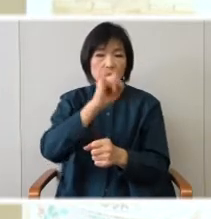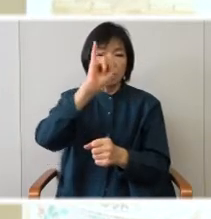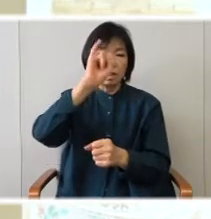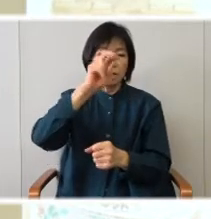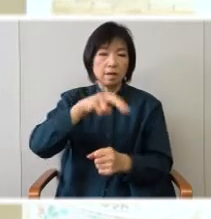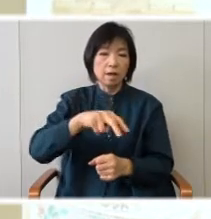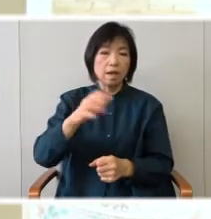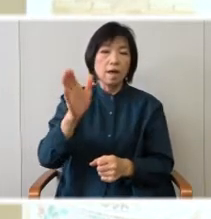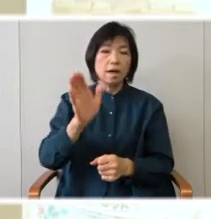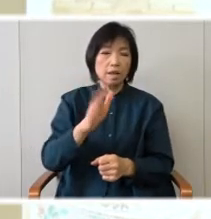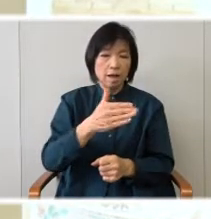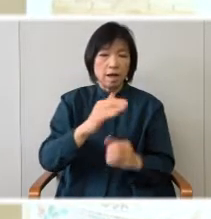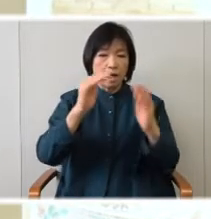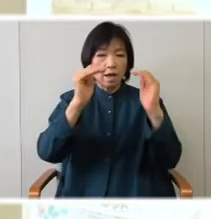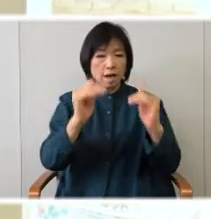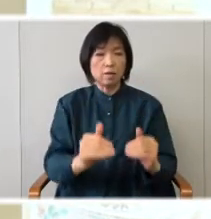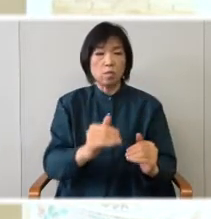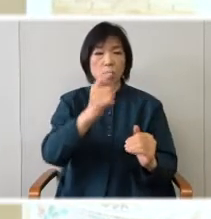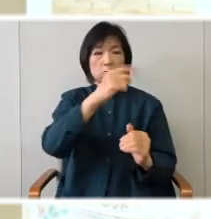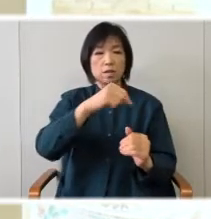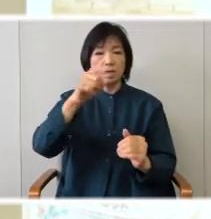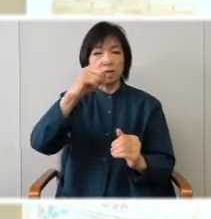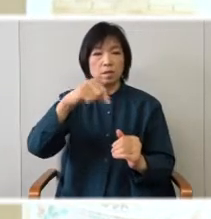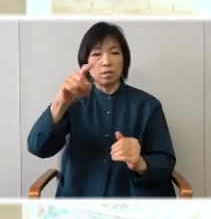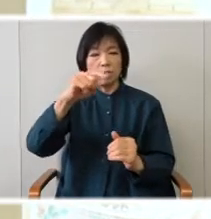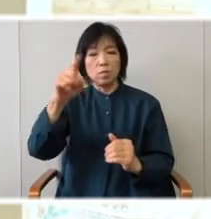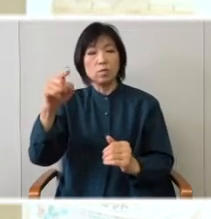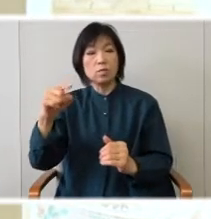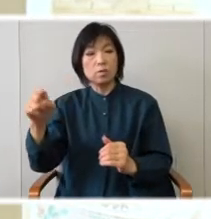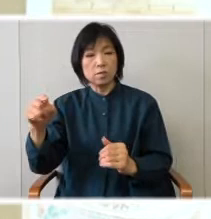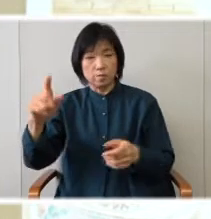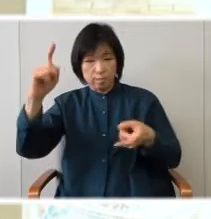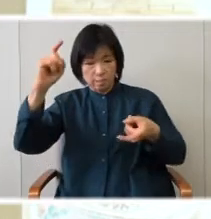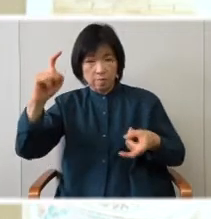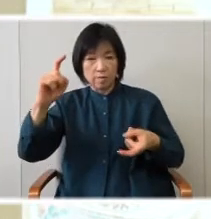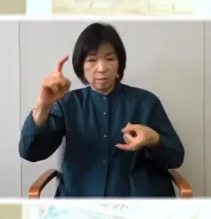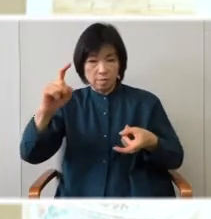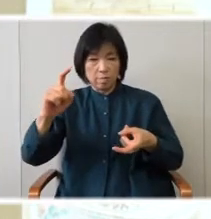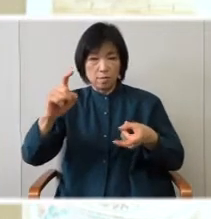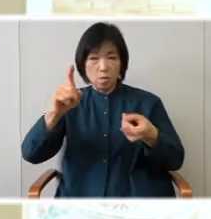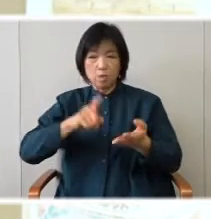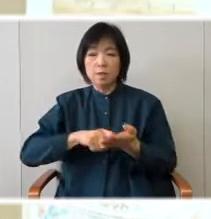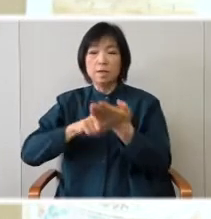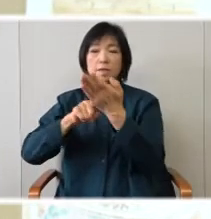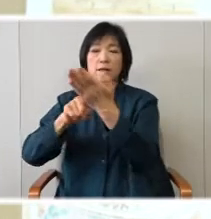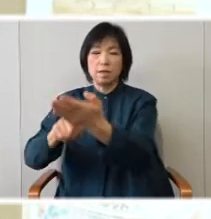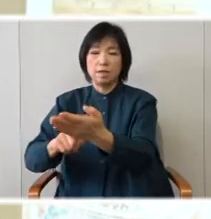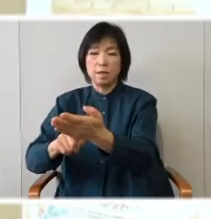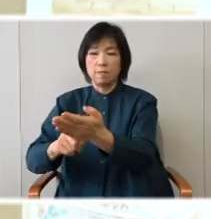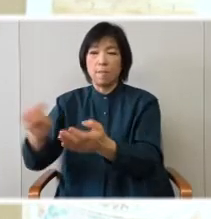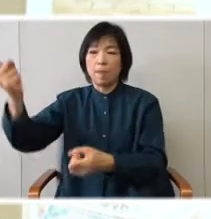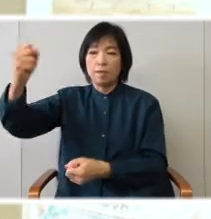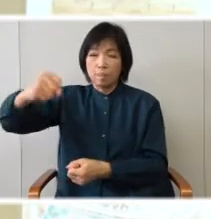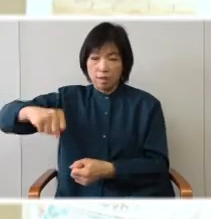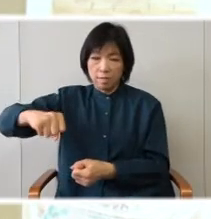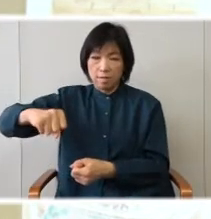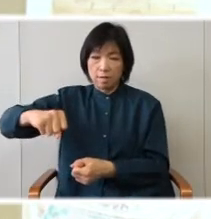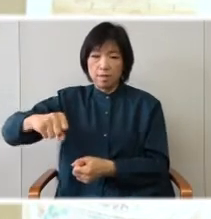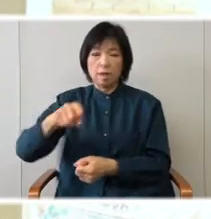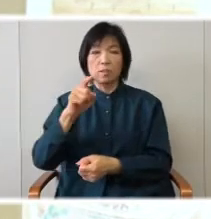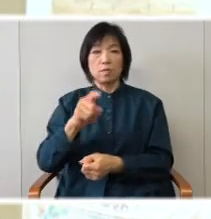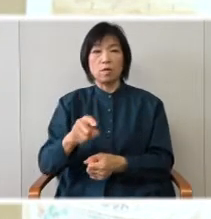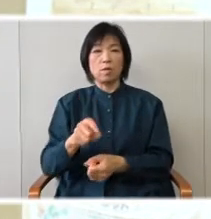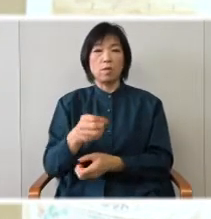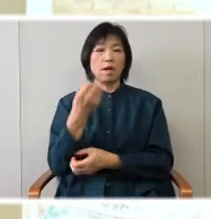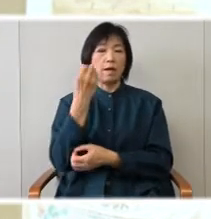をさらに加速化させるということで、まあ、事業申請をしていたところ採択を受けました。でこれはの令